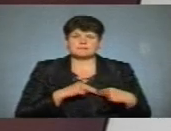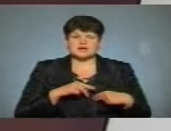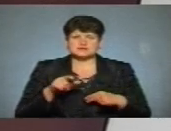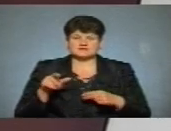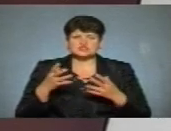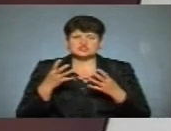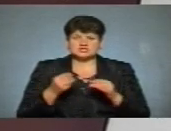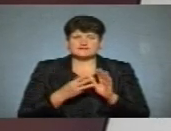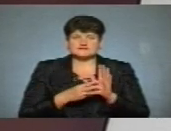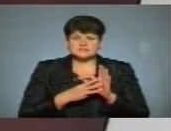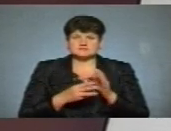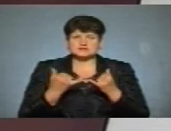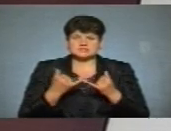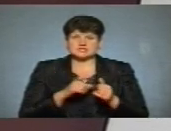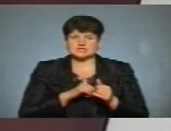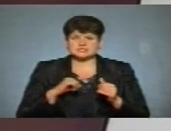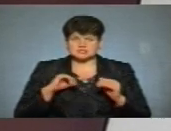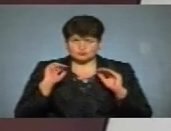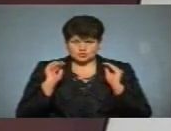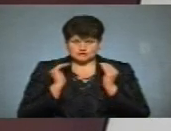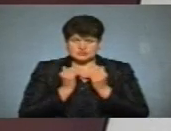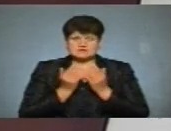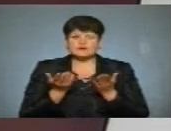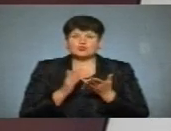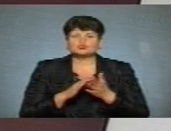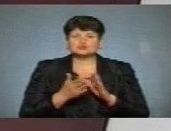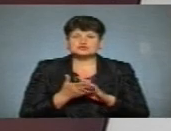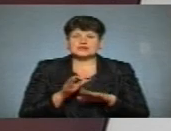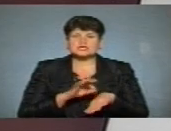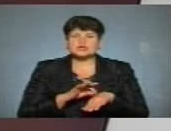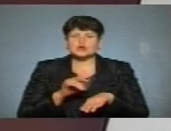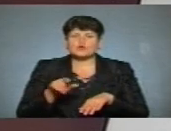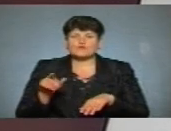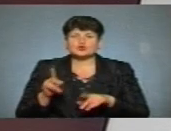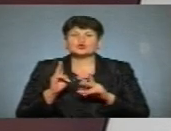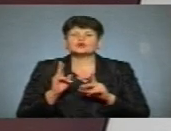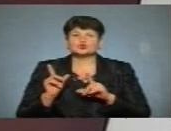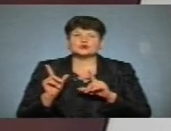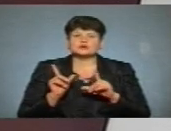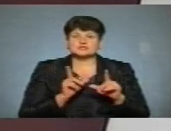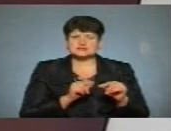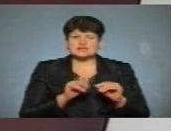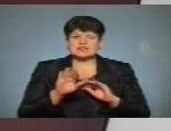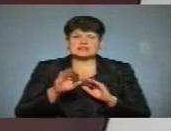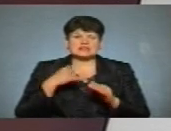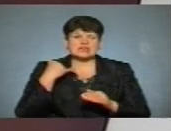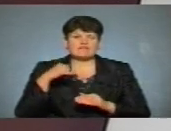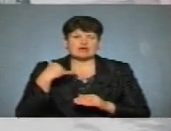ще 80 зараз на самоізоляції. В якому стані хворі та хто їздить на виклики до пацієнтів?